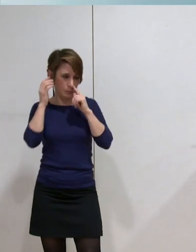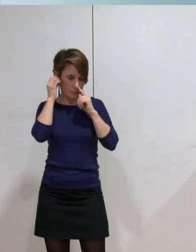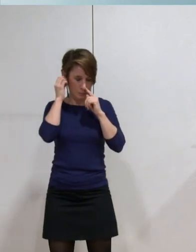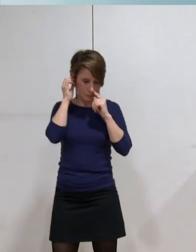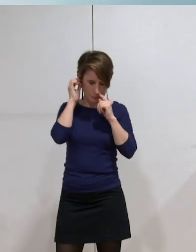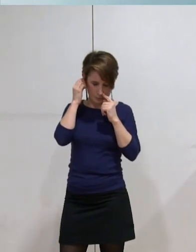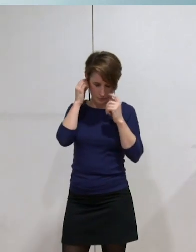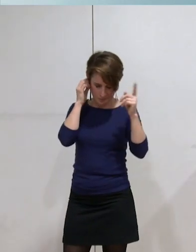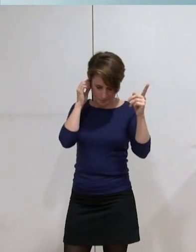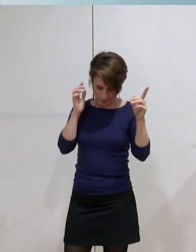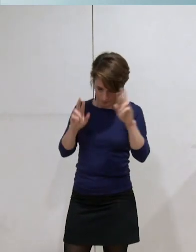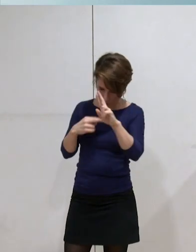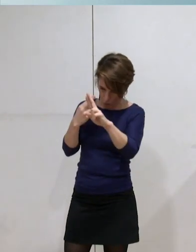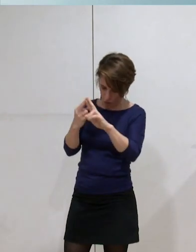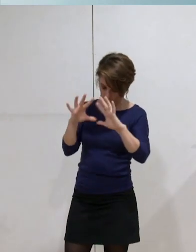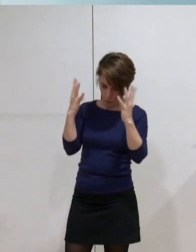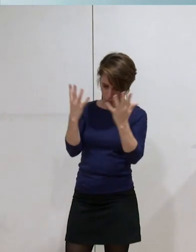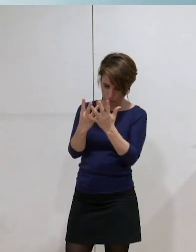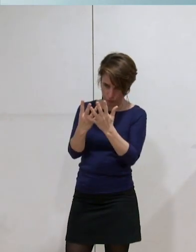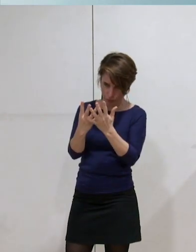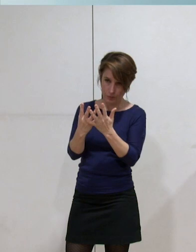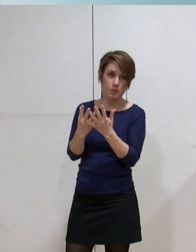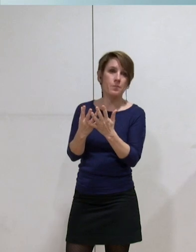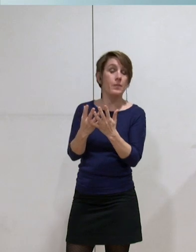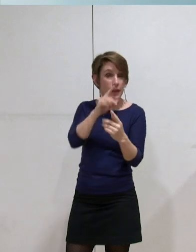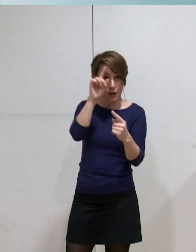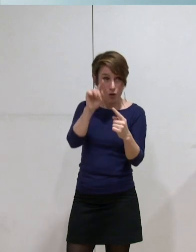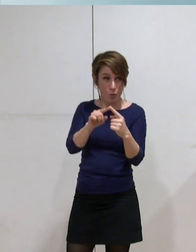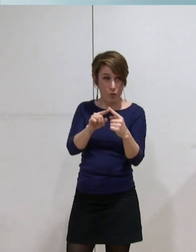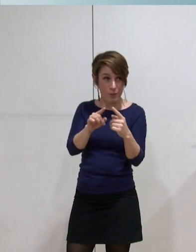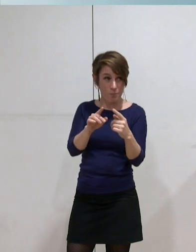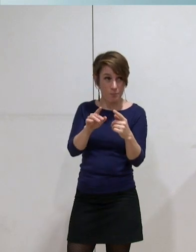excusez-moi répondre de façon globale la poche concerne pas Valier